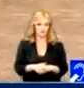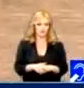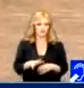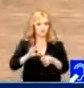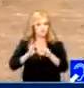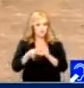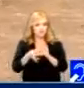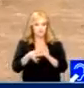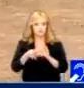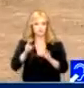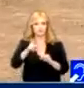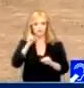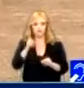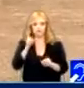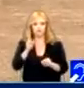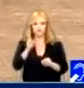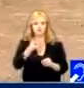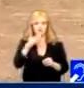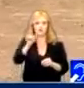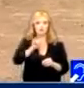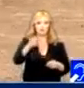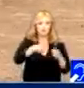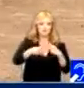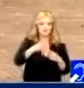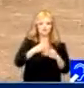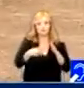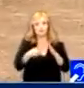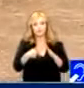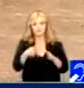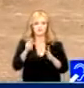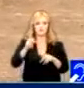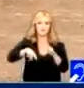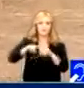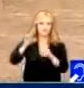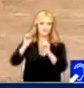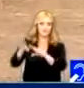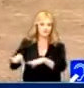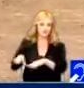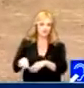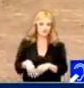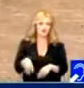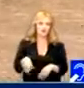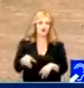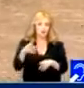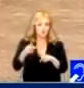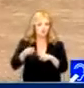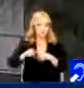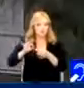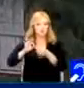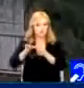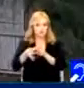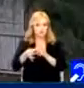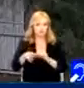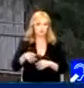nu au unde reveni, nu au pe nimeni, care sunt singuri orfani sau părinții i-au lăsat în voia sorții, care nu se interesează